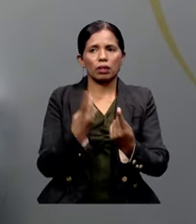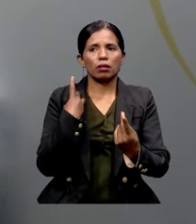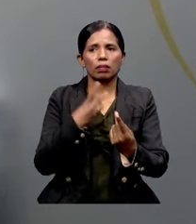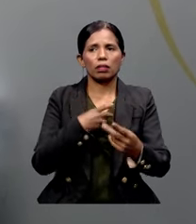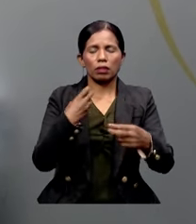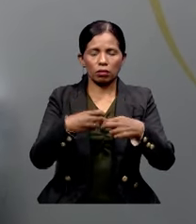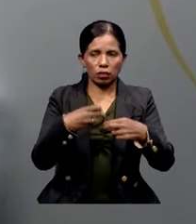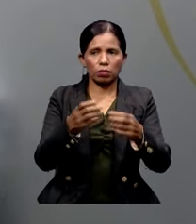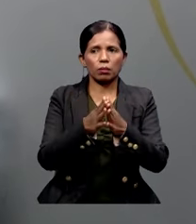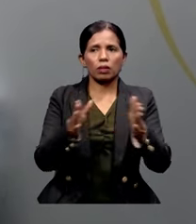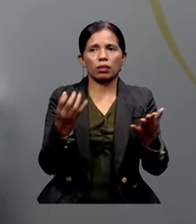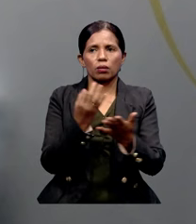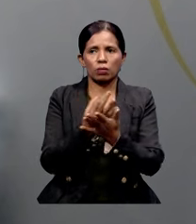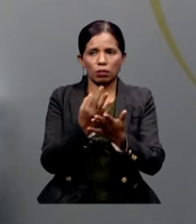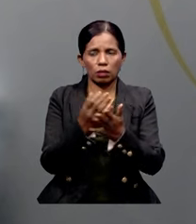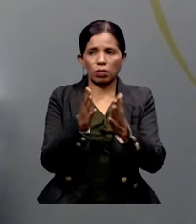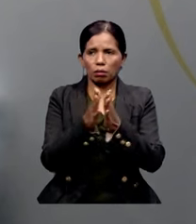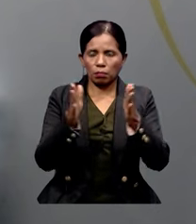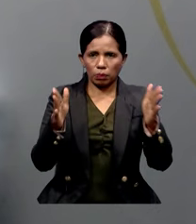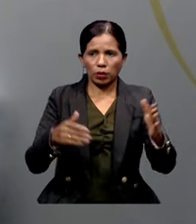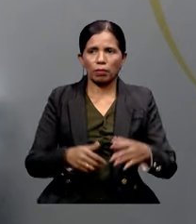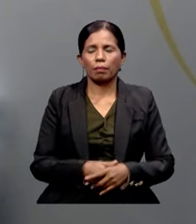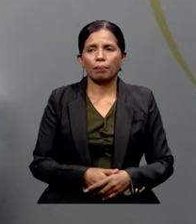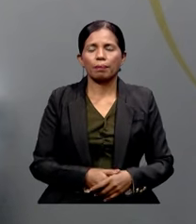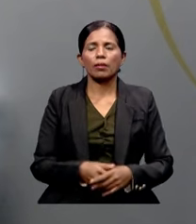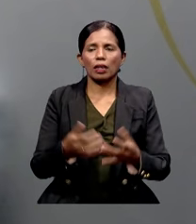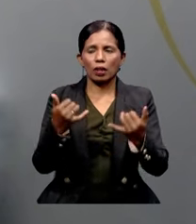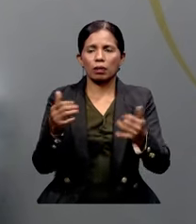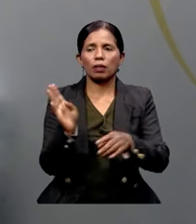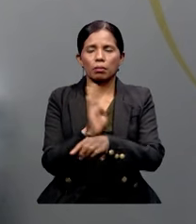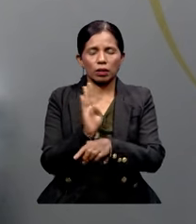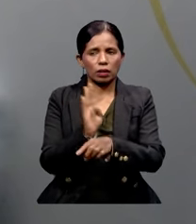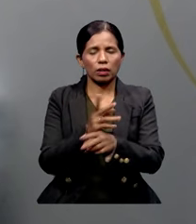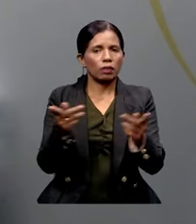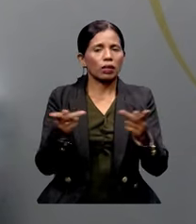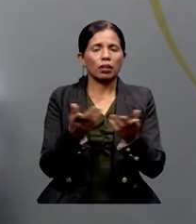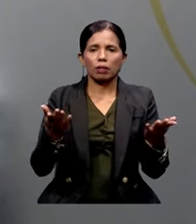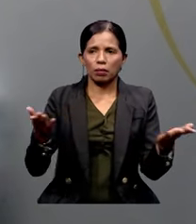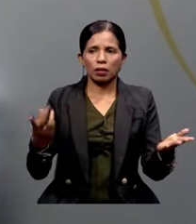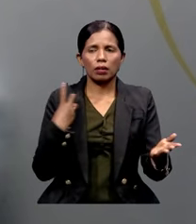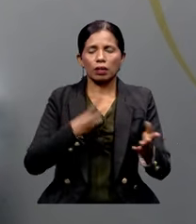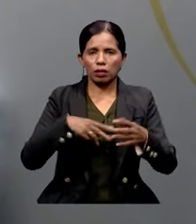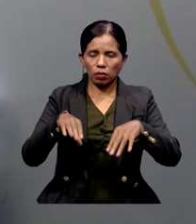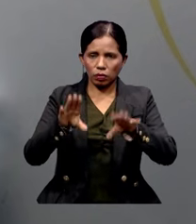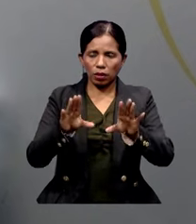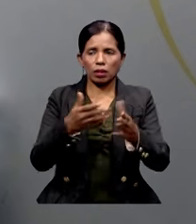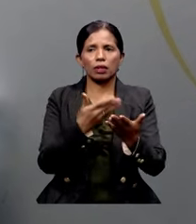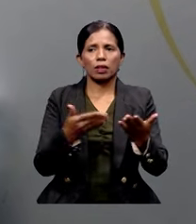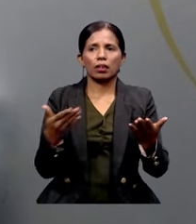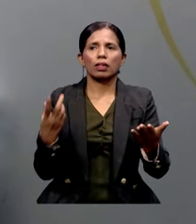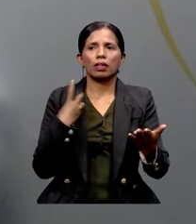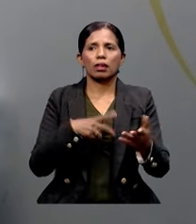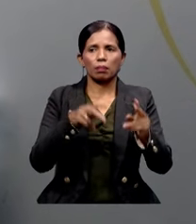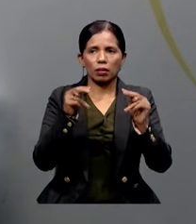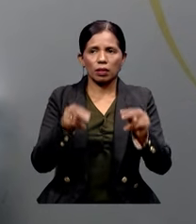barkos. Tamane osan ngabe muntante bot. Agora negócio nem é nem nem ver de trecar ita fa sasane tava ita pesi